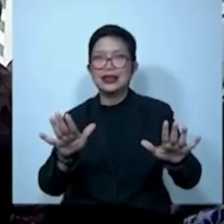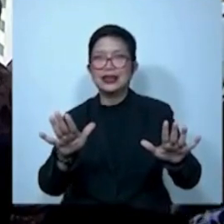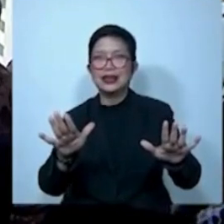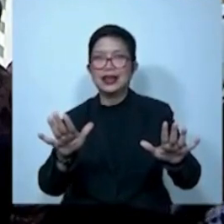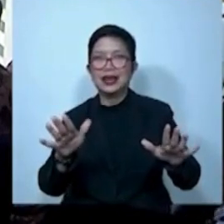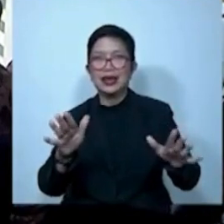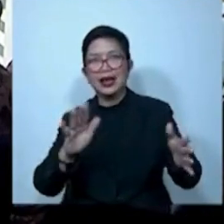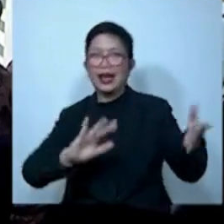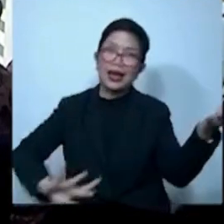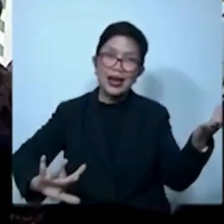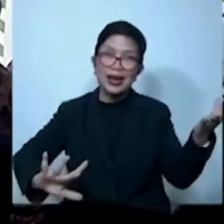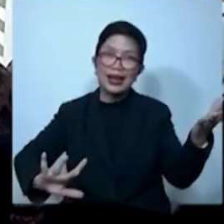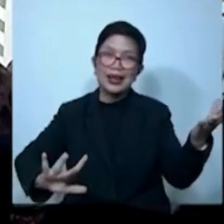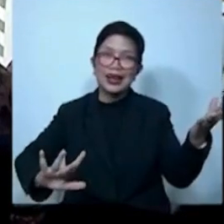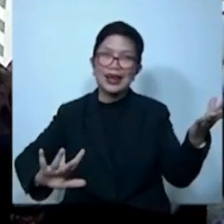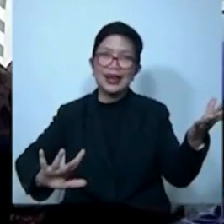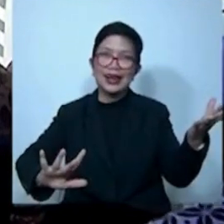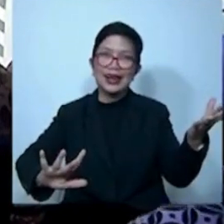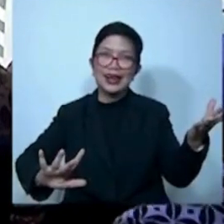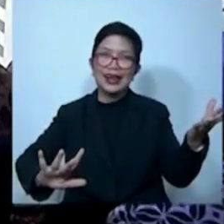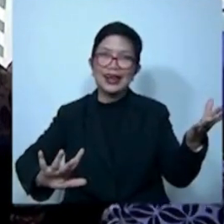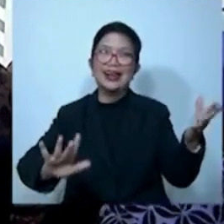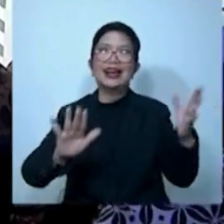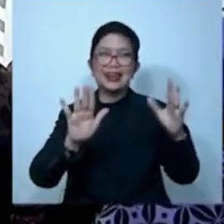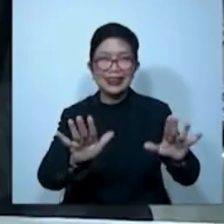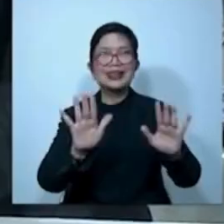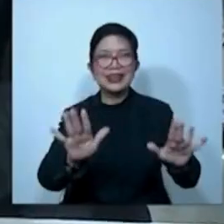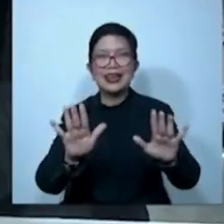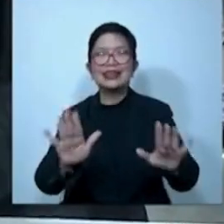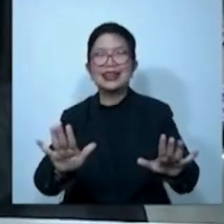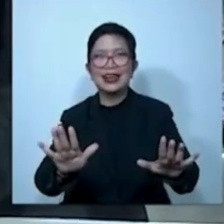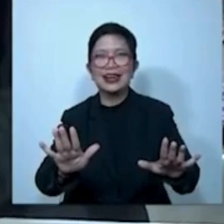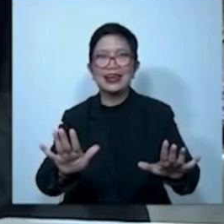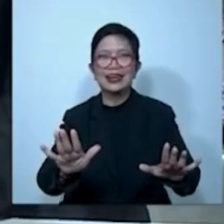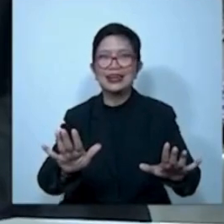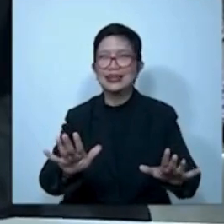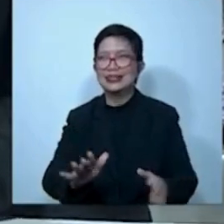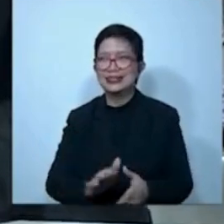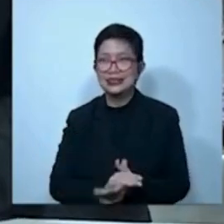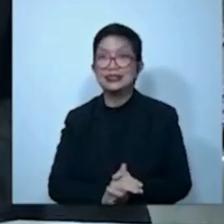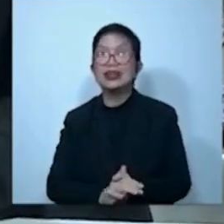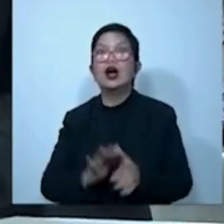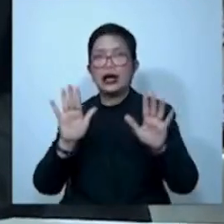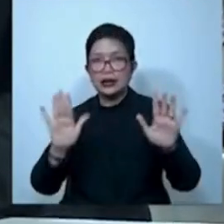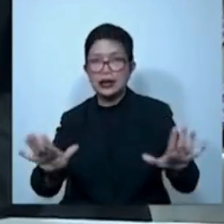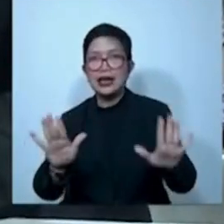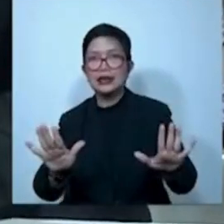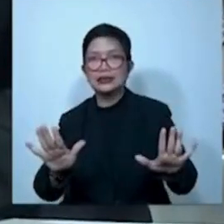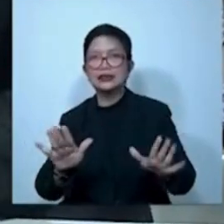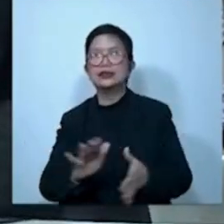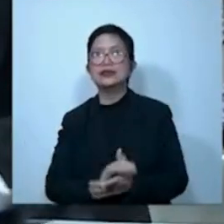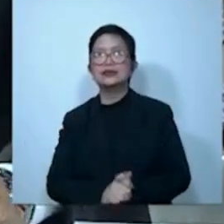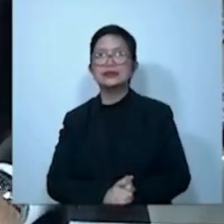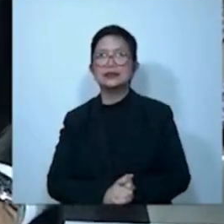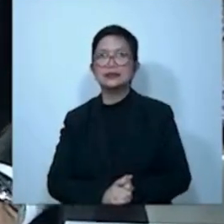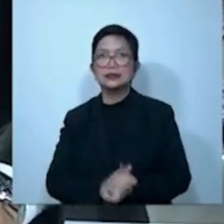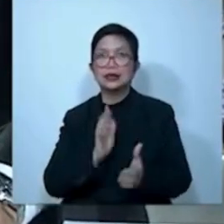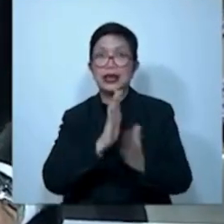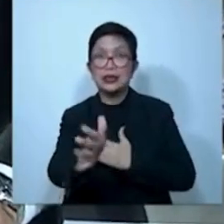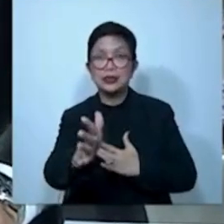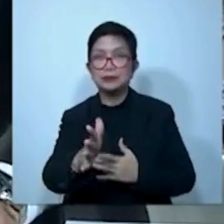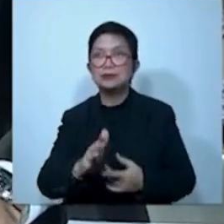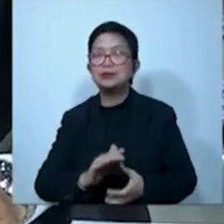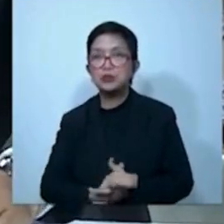pendukung kami mohon untuk tenang para pendukungung para pendukung baik Harap tenang kita akan lanjutkan dialog